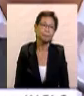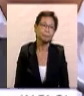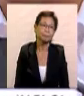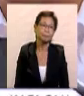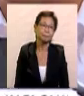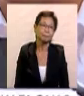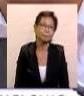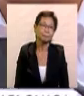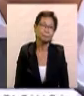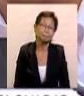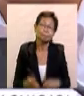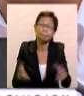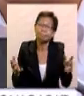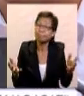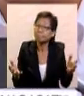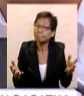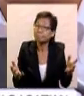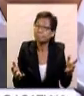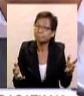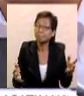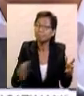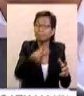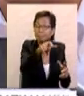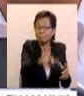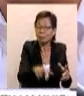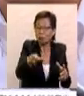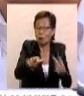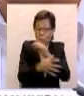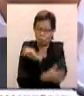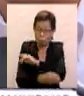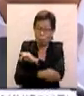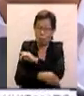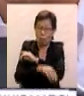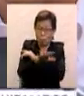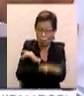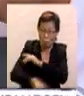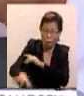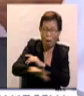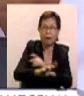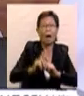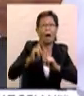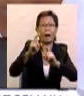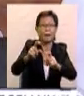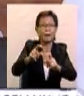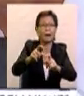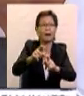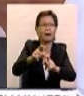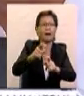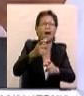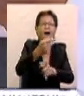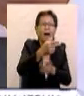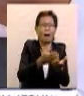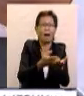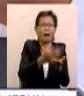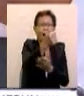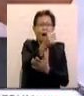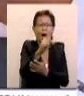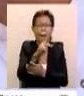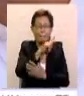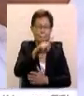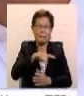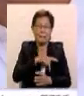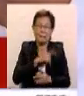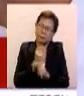Jadi mereka diberikan hak milik kekal, mereka duduk di